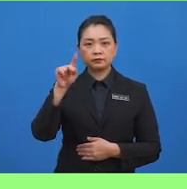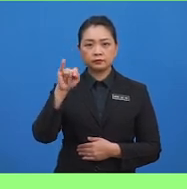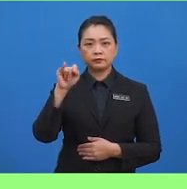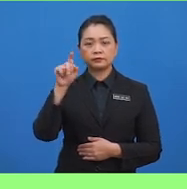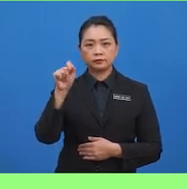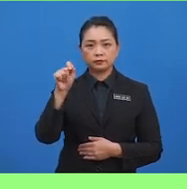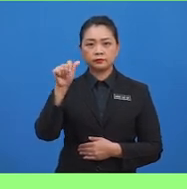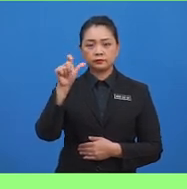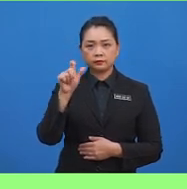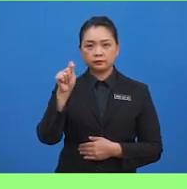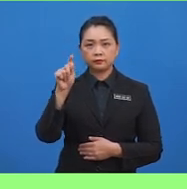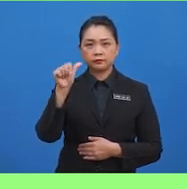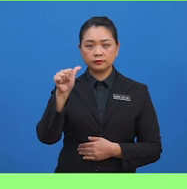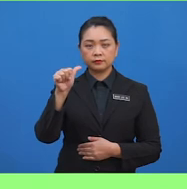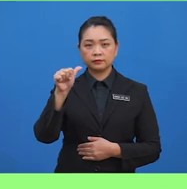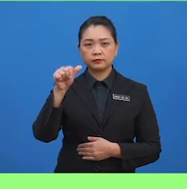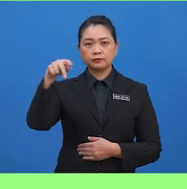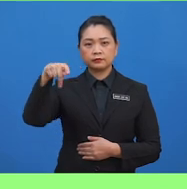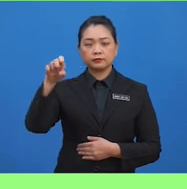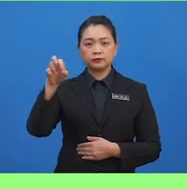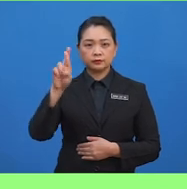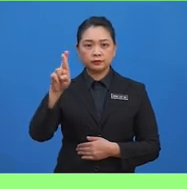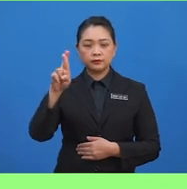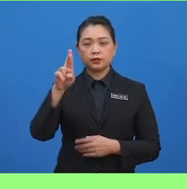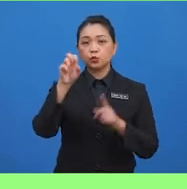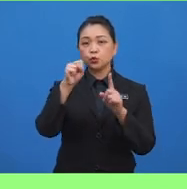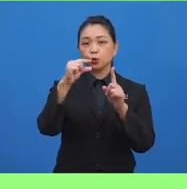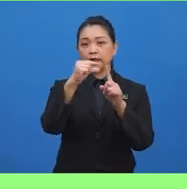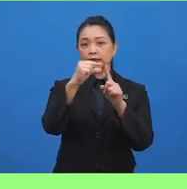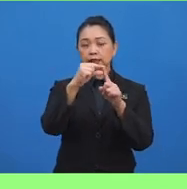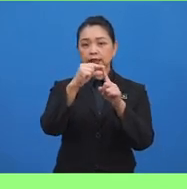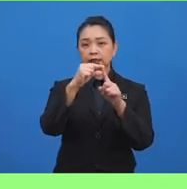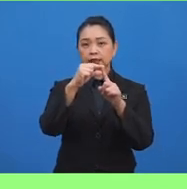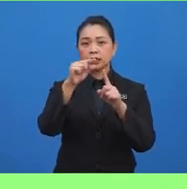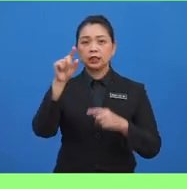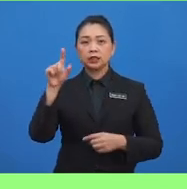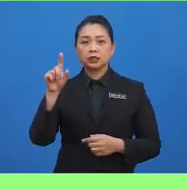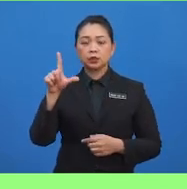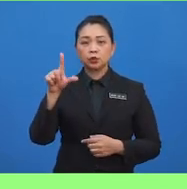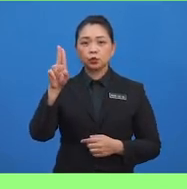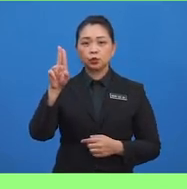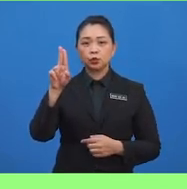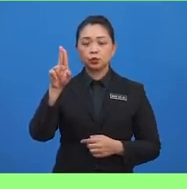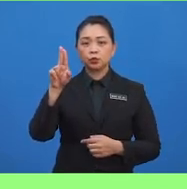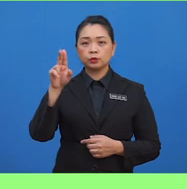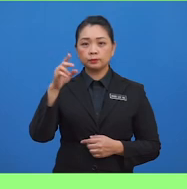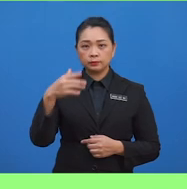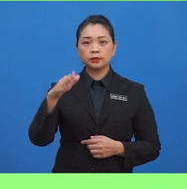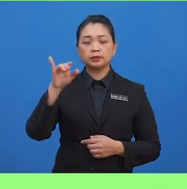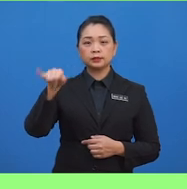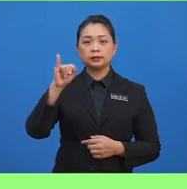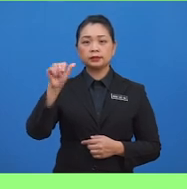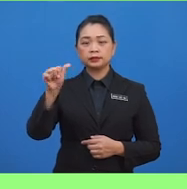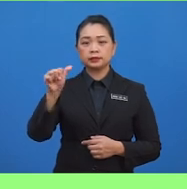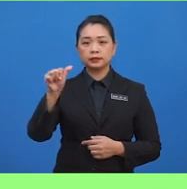ketujuh per delapan lu kesembilan Jaga